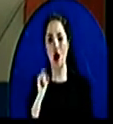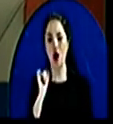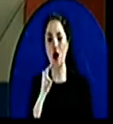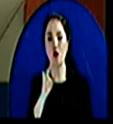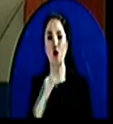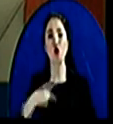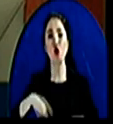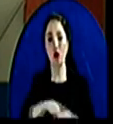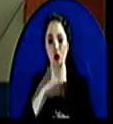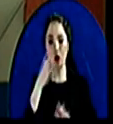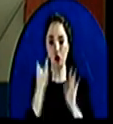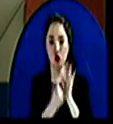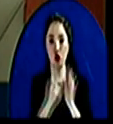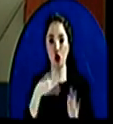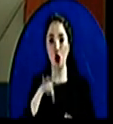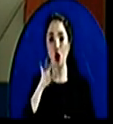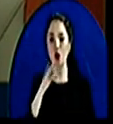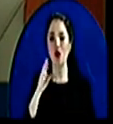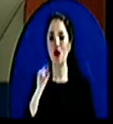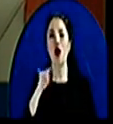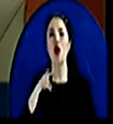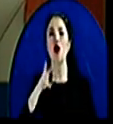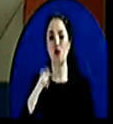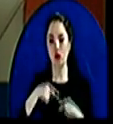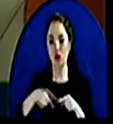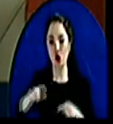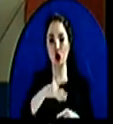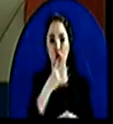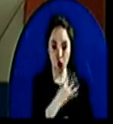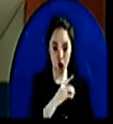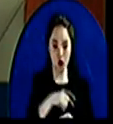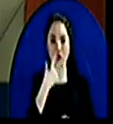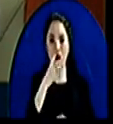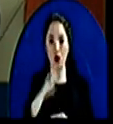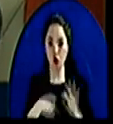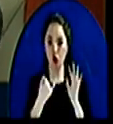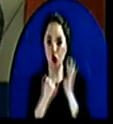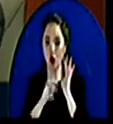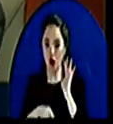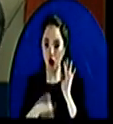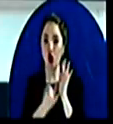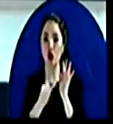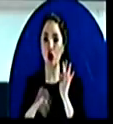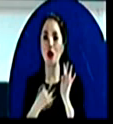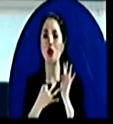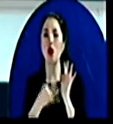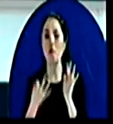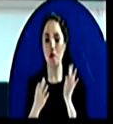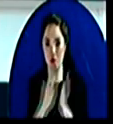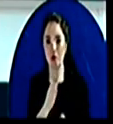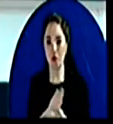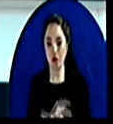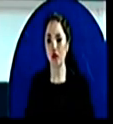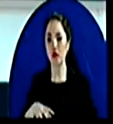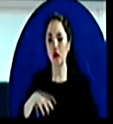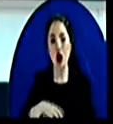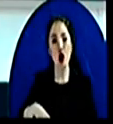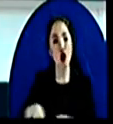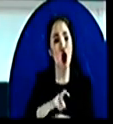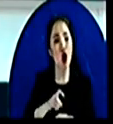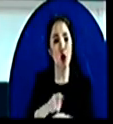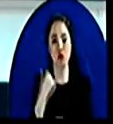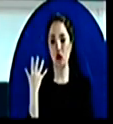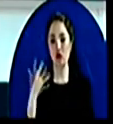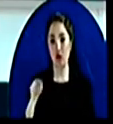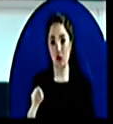дүүргийн 57-р тойрогт Ярмагийн бүсийн 4 5 6 7 8-р хороод багтдаг. Нийслэлийн захын гэр хороолол дийлэн